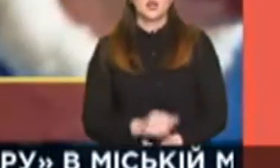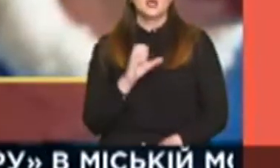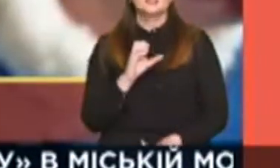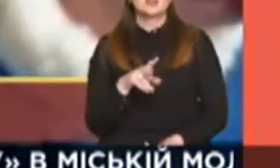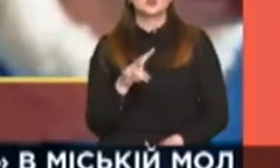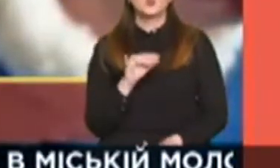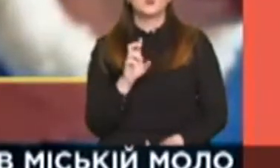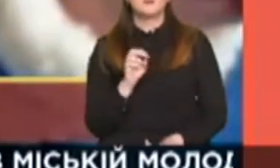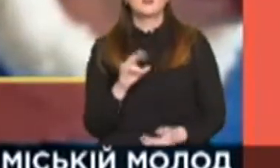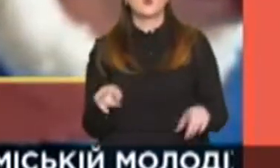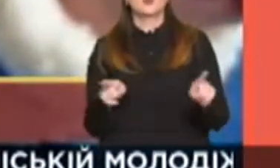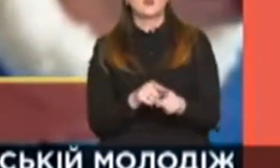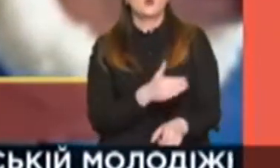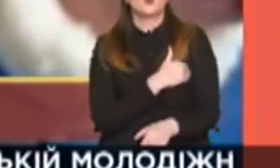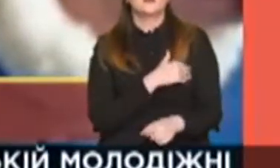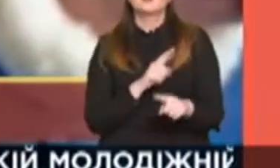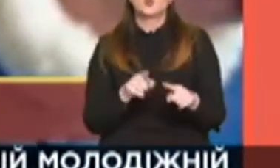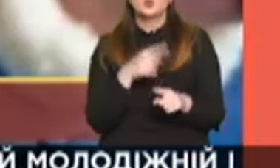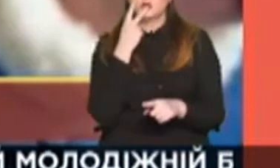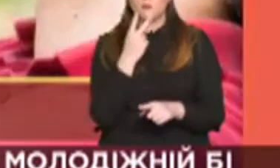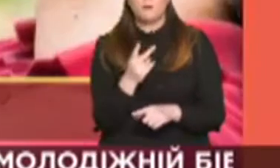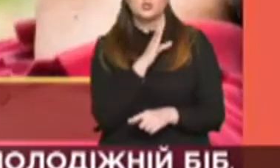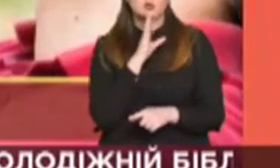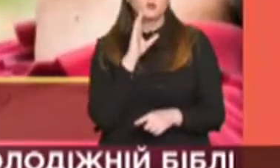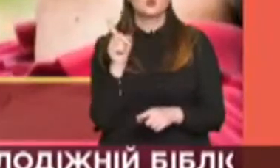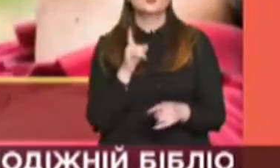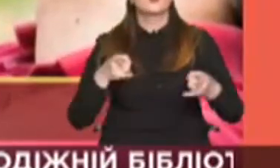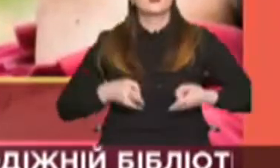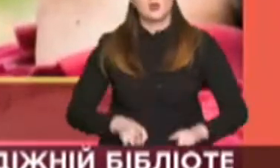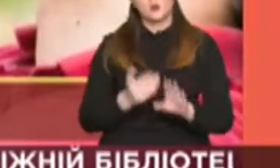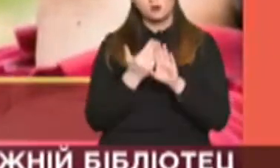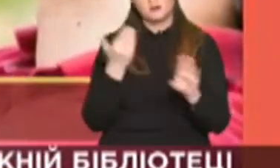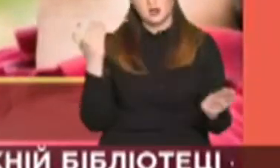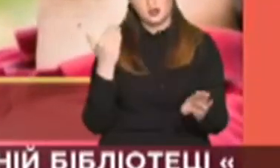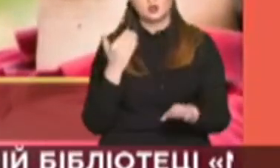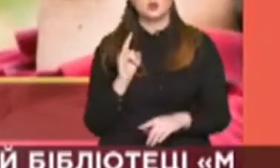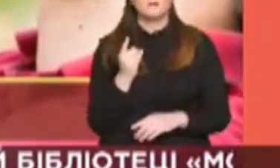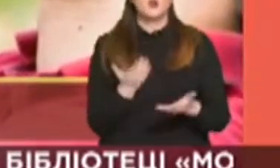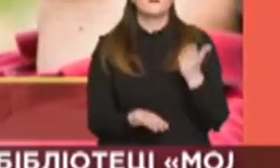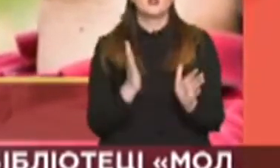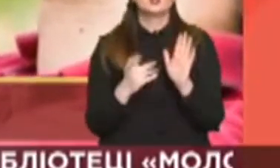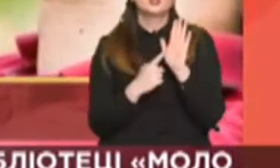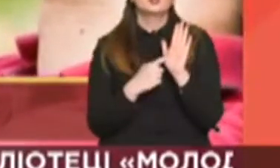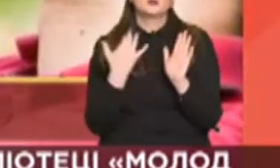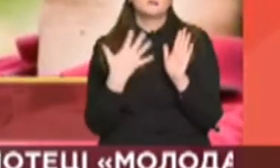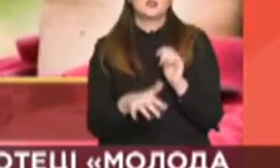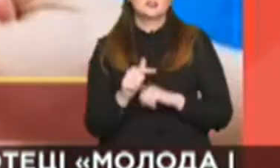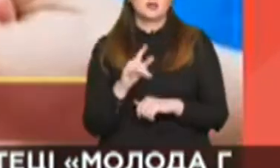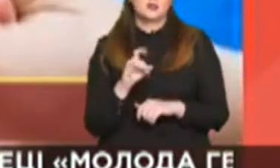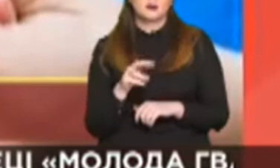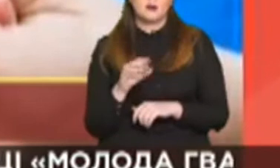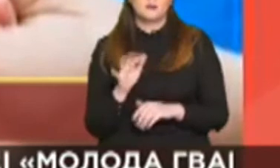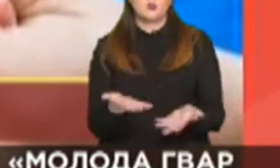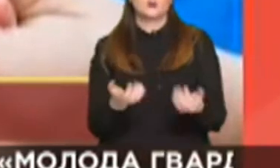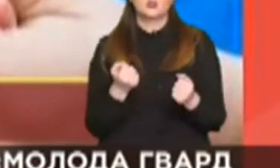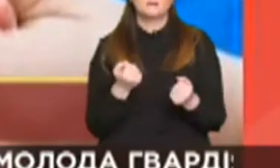Стас Любенко так хотів скоріше побачити свою матусю, що народився раніше. Малюк важив лише 650 грамів і